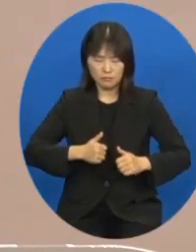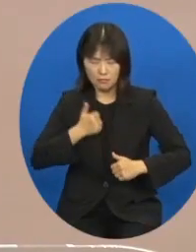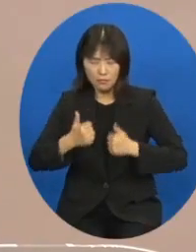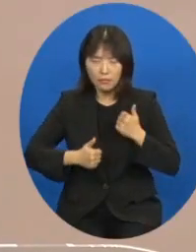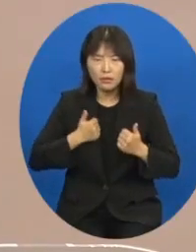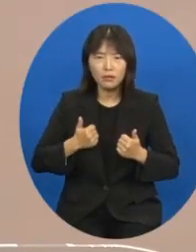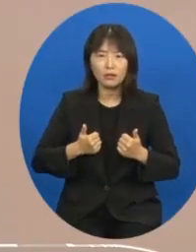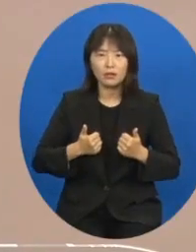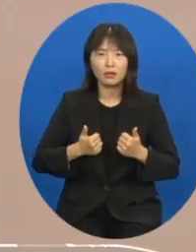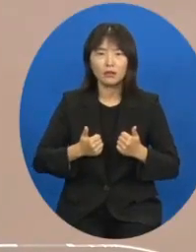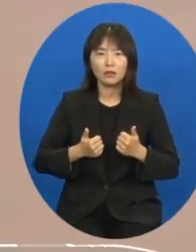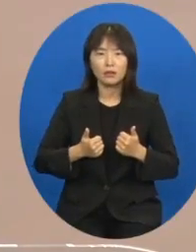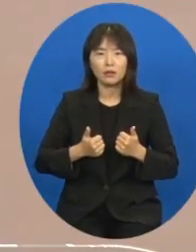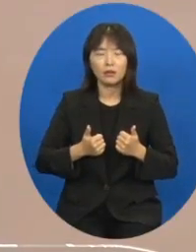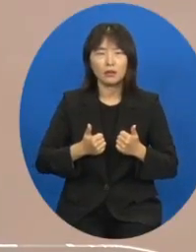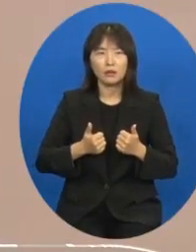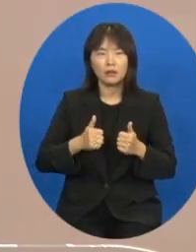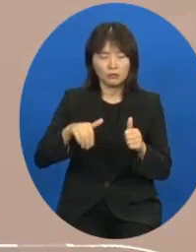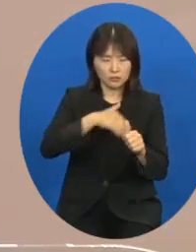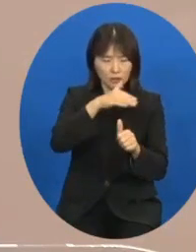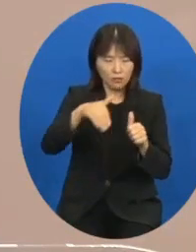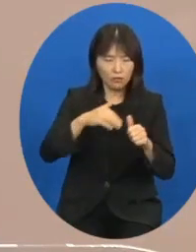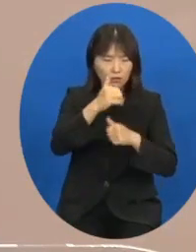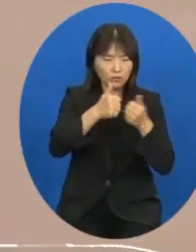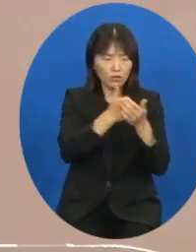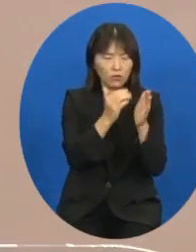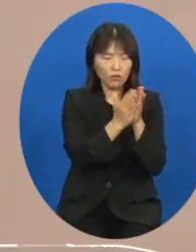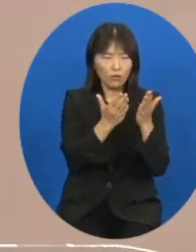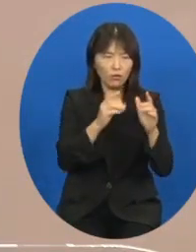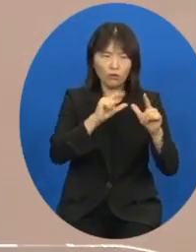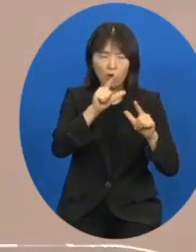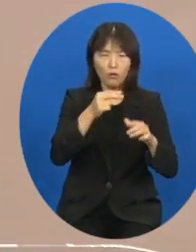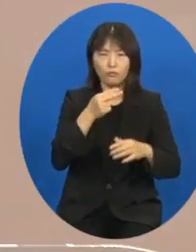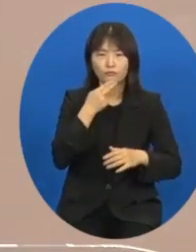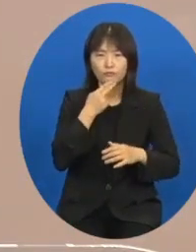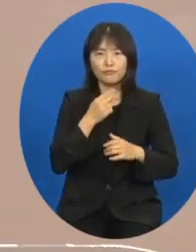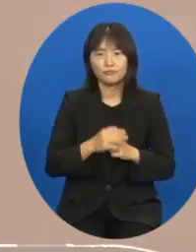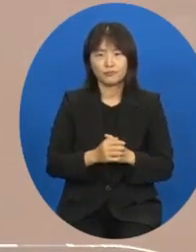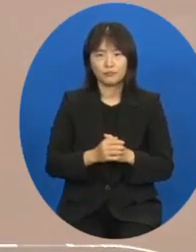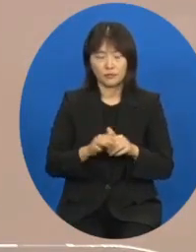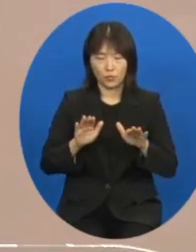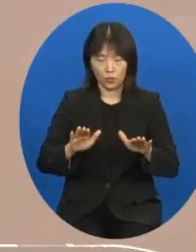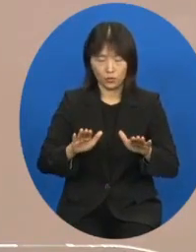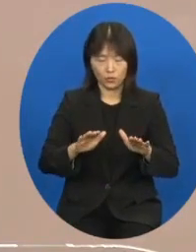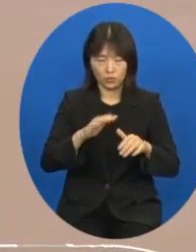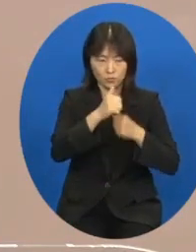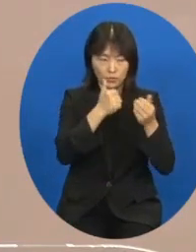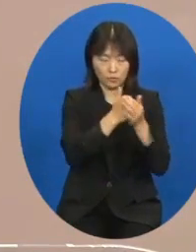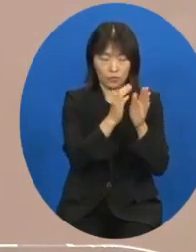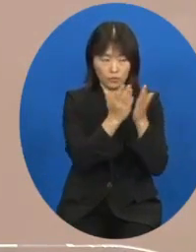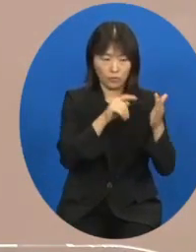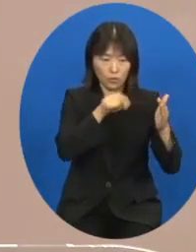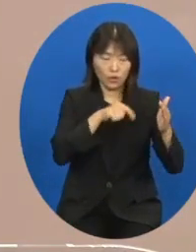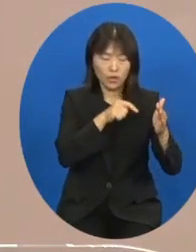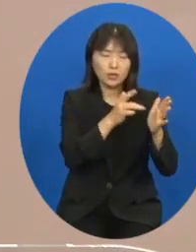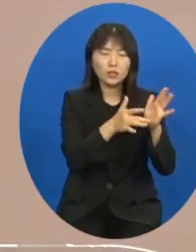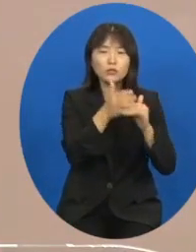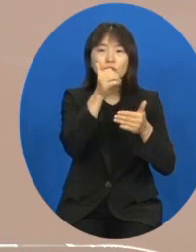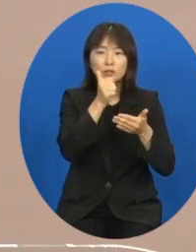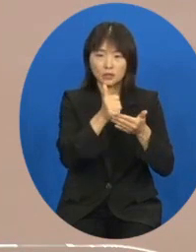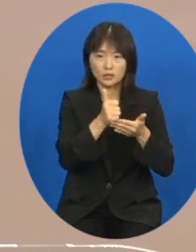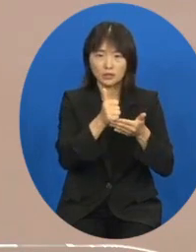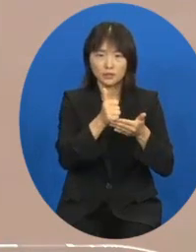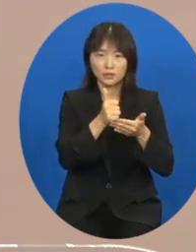내신 경우가 성경에 거의 나오지 않습니다. 오늘 본문 속에 예수님은